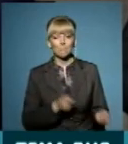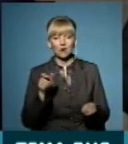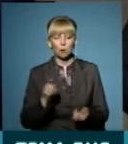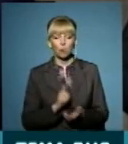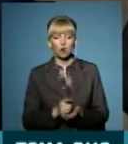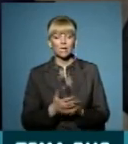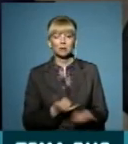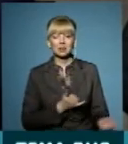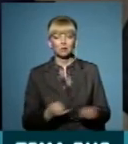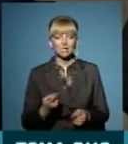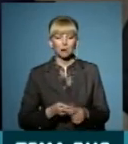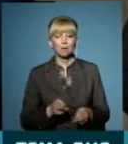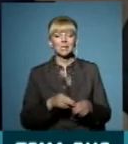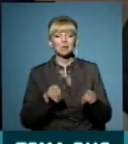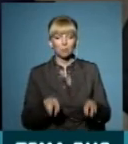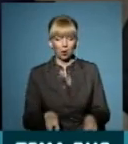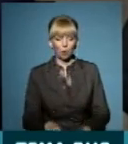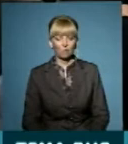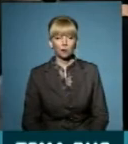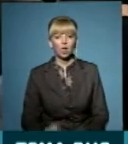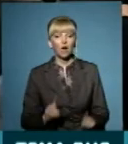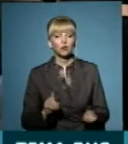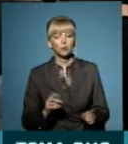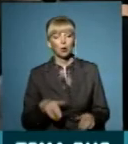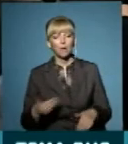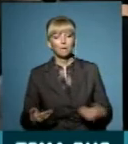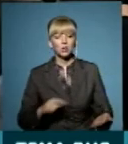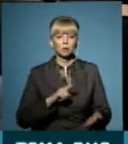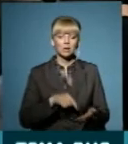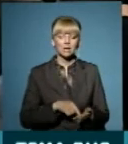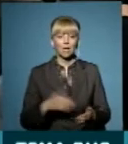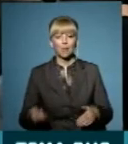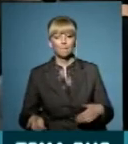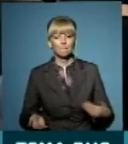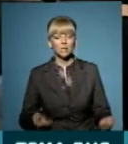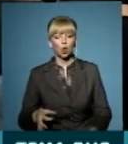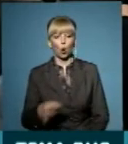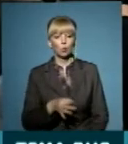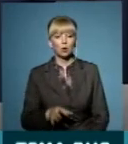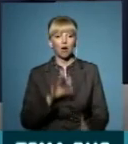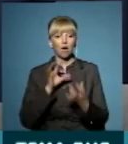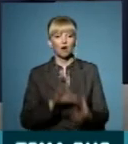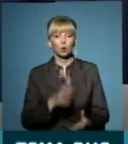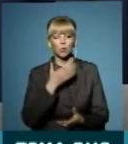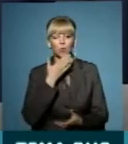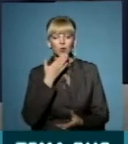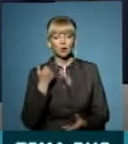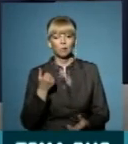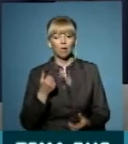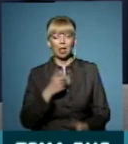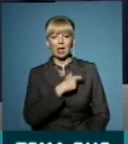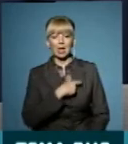повинен нам забезпечити цю безпеку. А чому на міжміських і міжобласних автобусах немає ременів